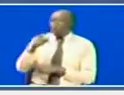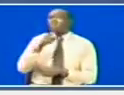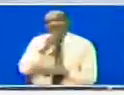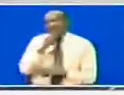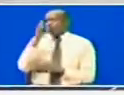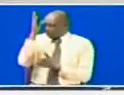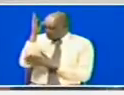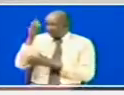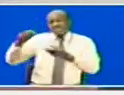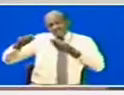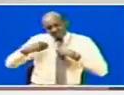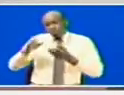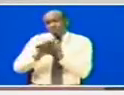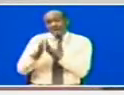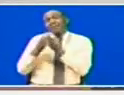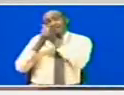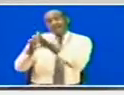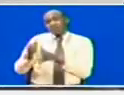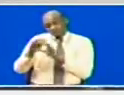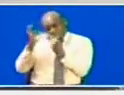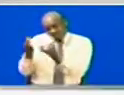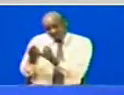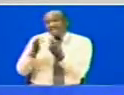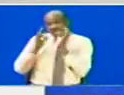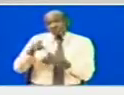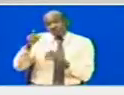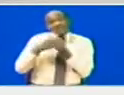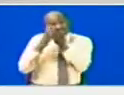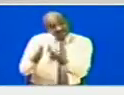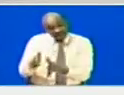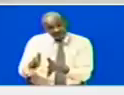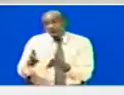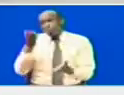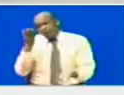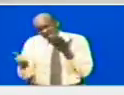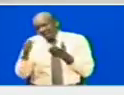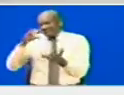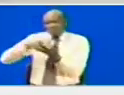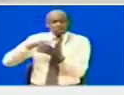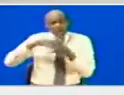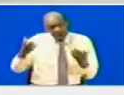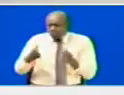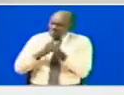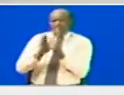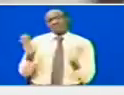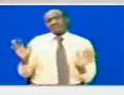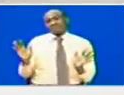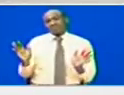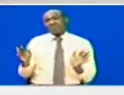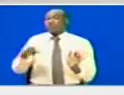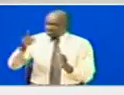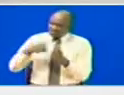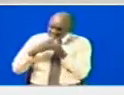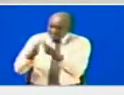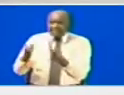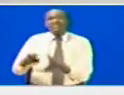Mungu ametujalia kwamba wewe uwe kiongozi. Basi kama wewe ni kiongozi, haijalishi mazingara, ongoza bwana. Wewe amka ongoza,